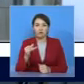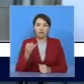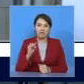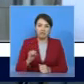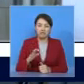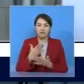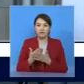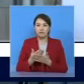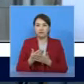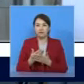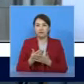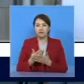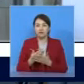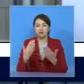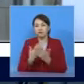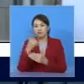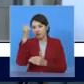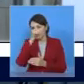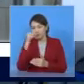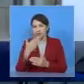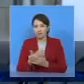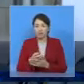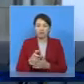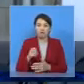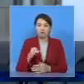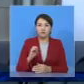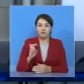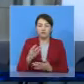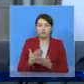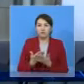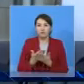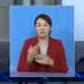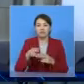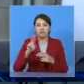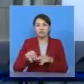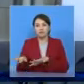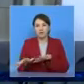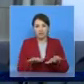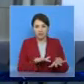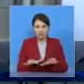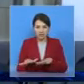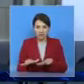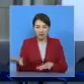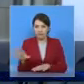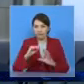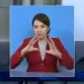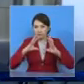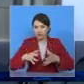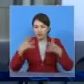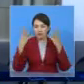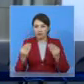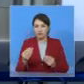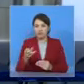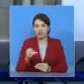это Соль-Наль, Новый год по восточному календарю, это мероприятие ко Всемирному дню